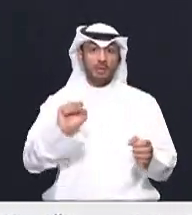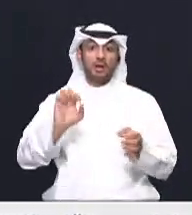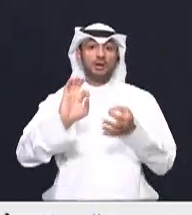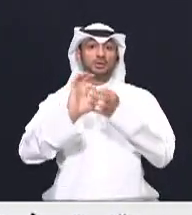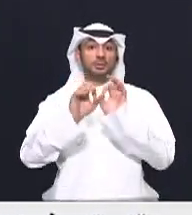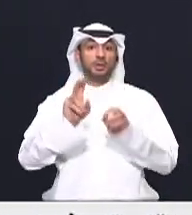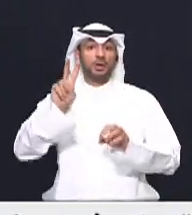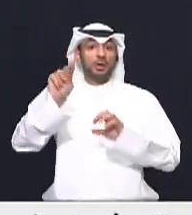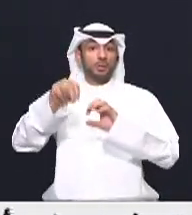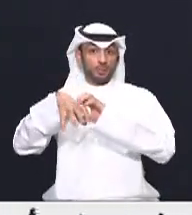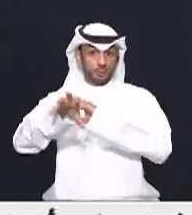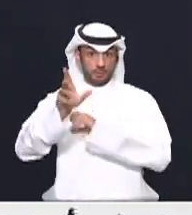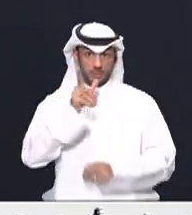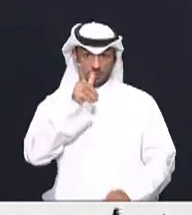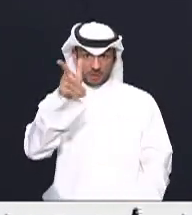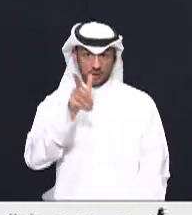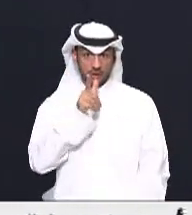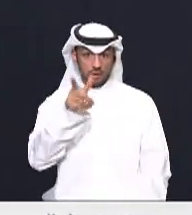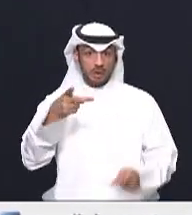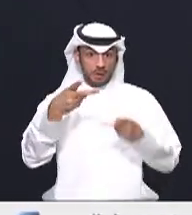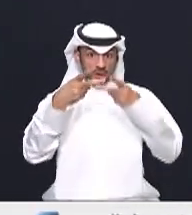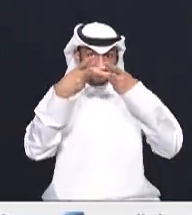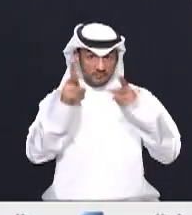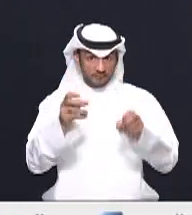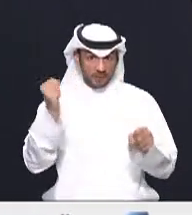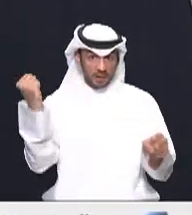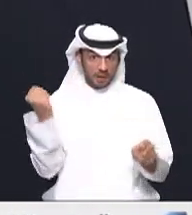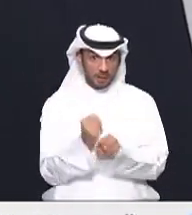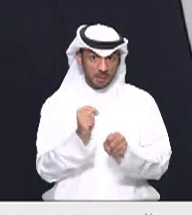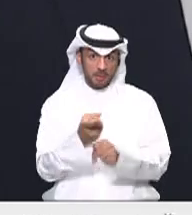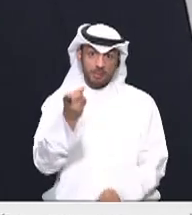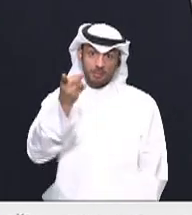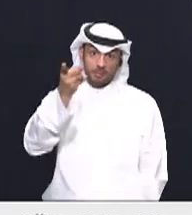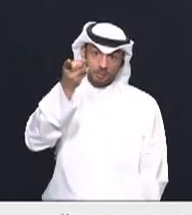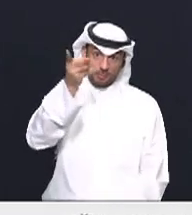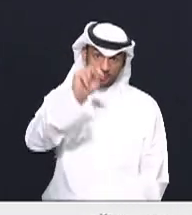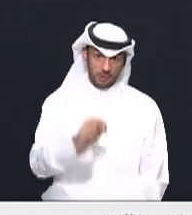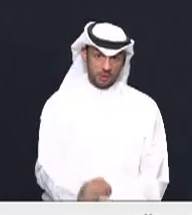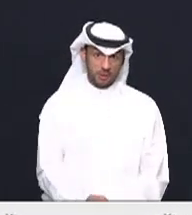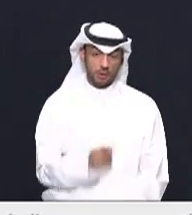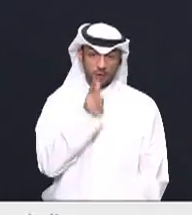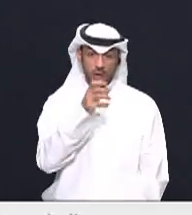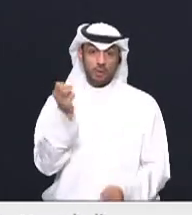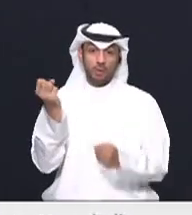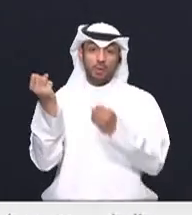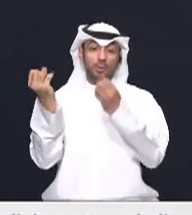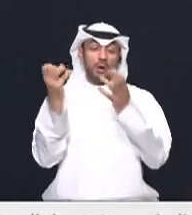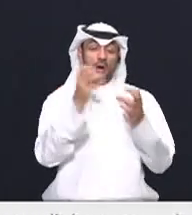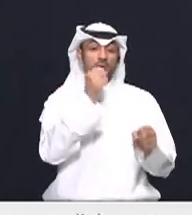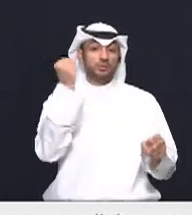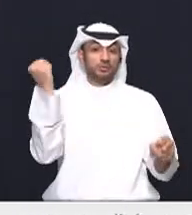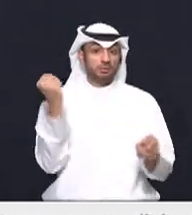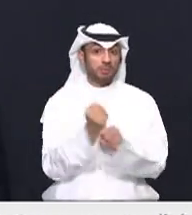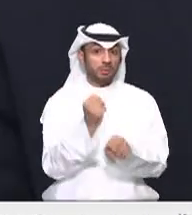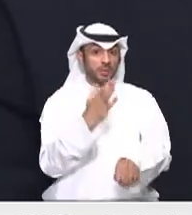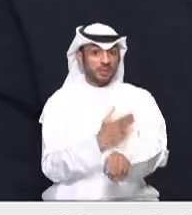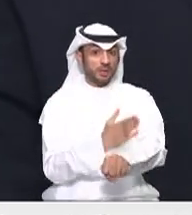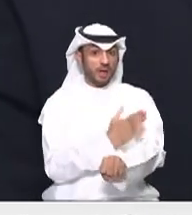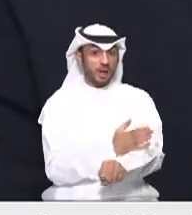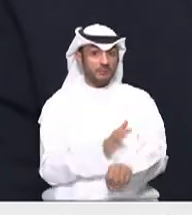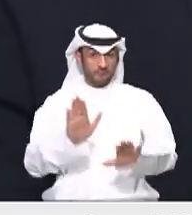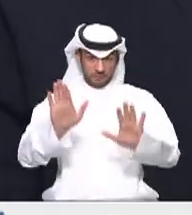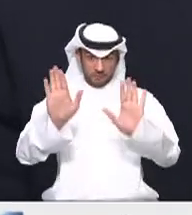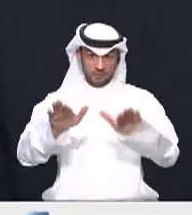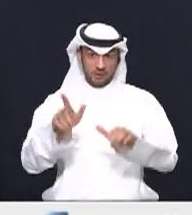والتي ستبدأ أعمالها غدا بسام، هناك العديد من الجهود التي أيضا